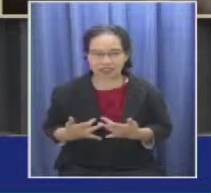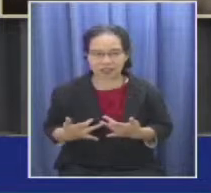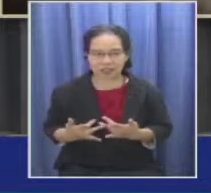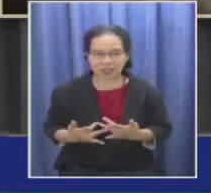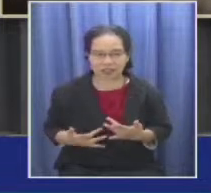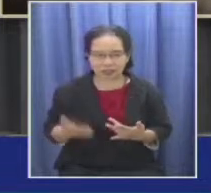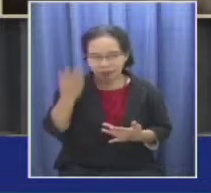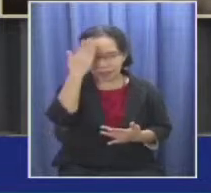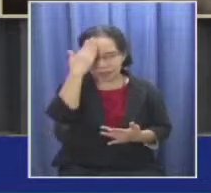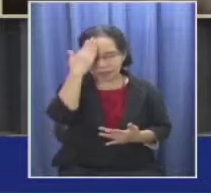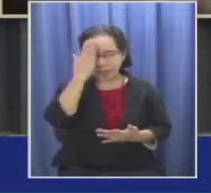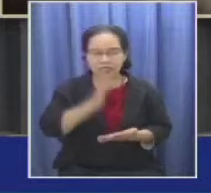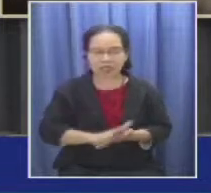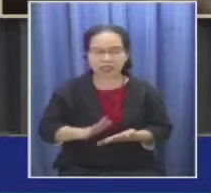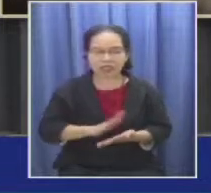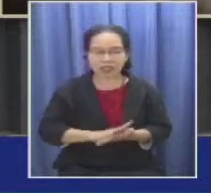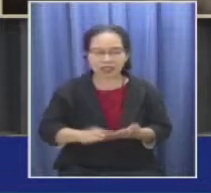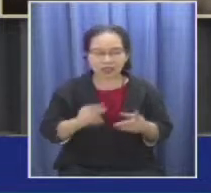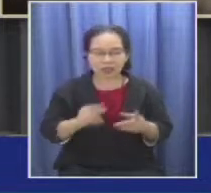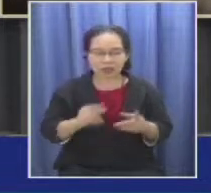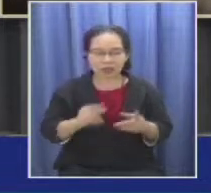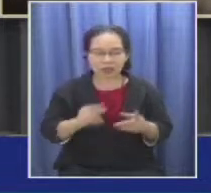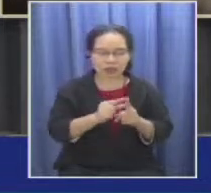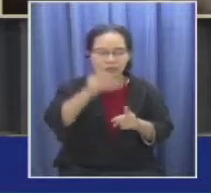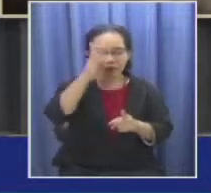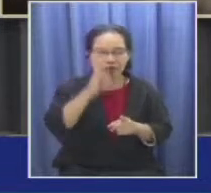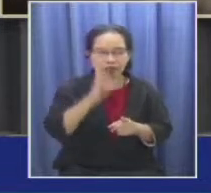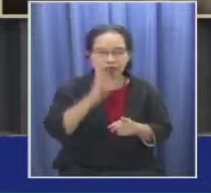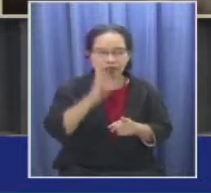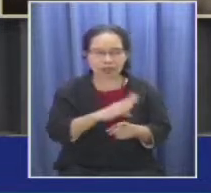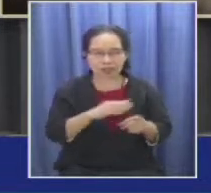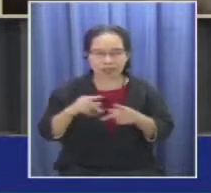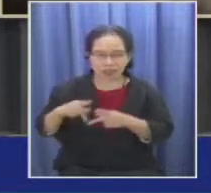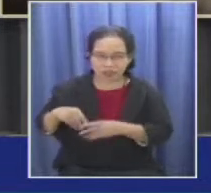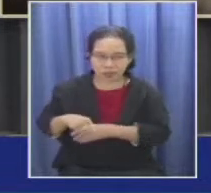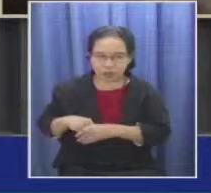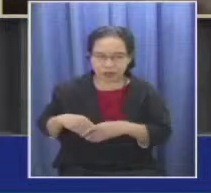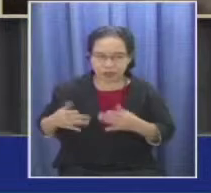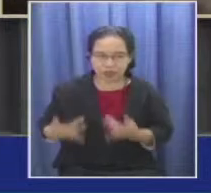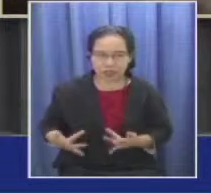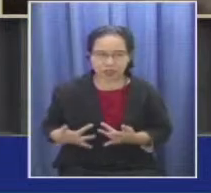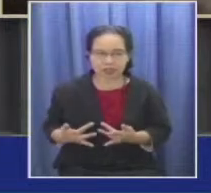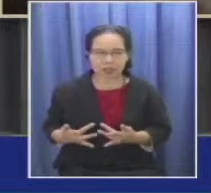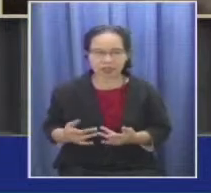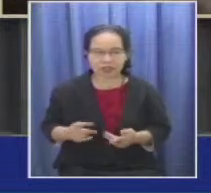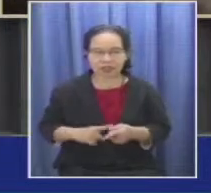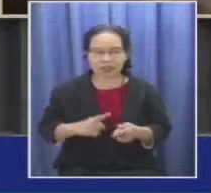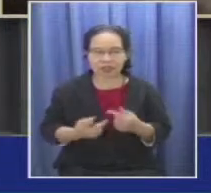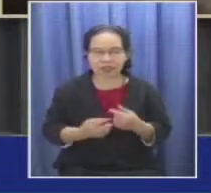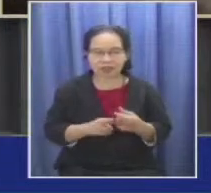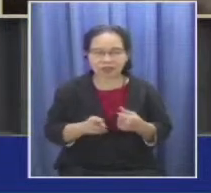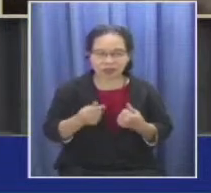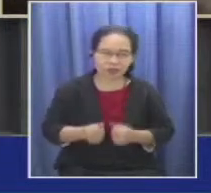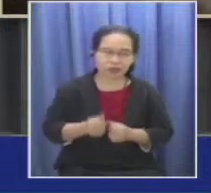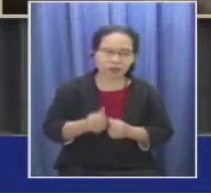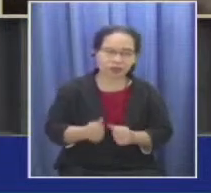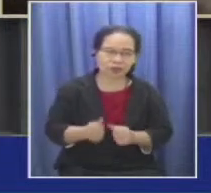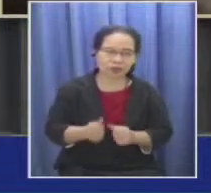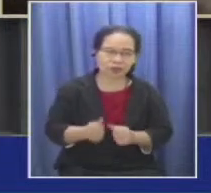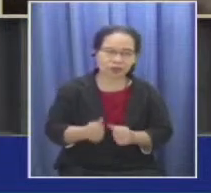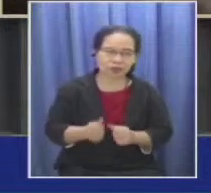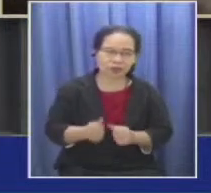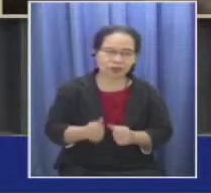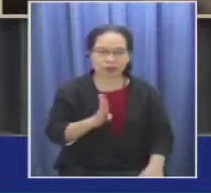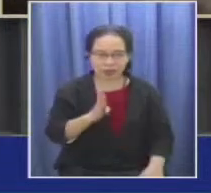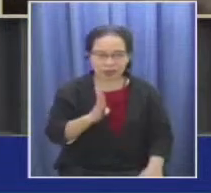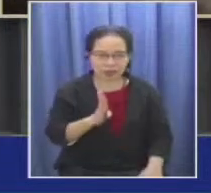ne Nyankopon asɛm no a de ba ma ye ho atene wɔ hene ye nkyerɛ ye ne ye nsua ɛso Nyankopon asɛm na